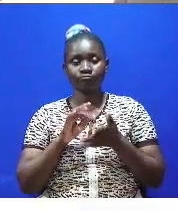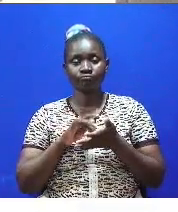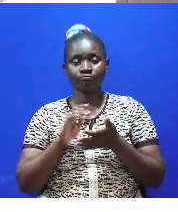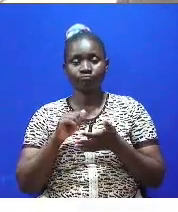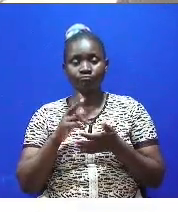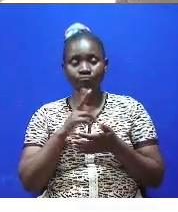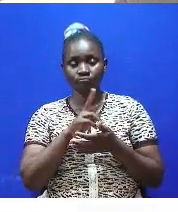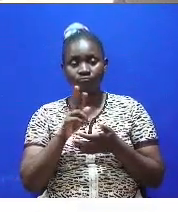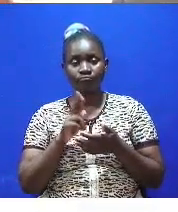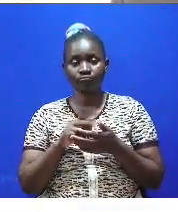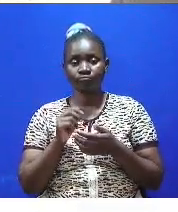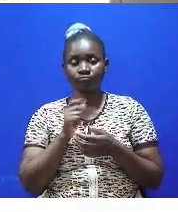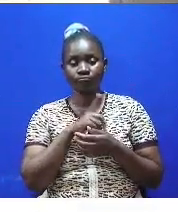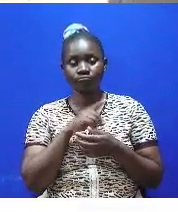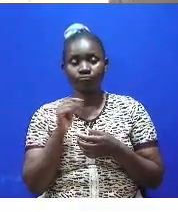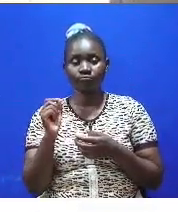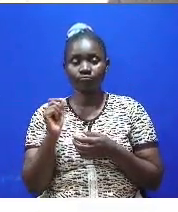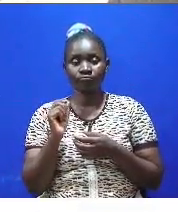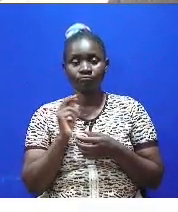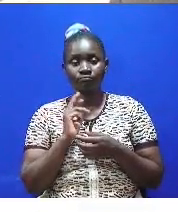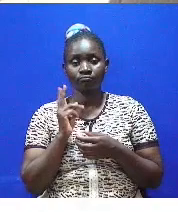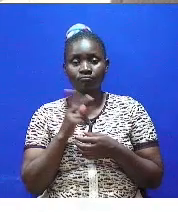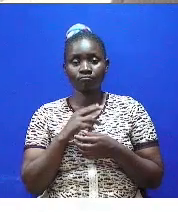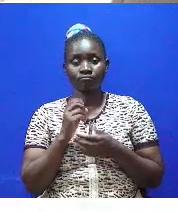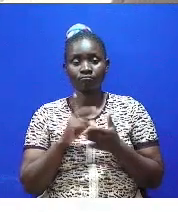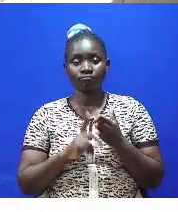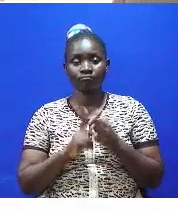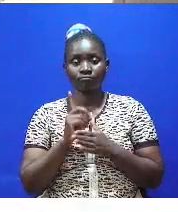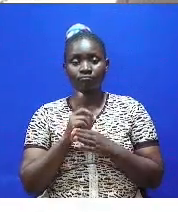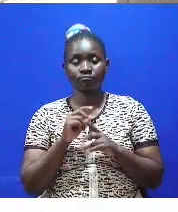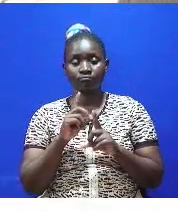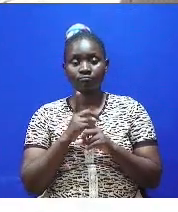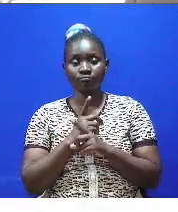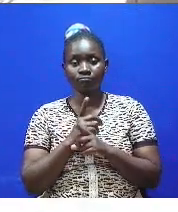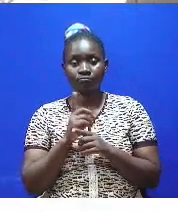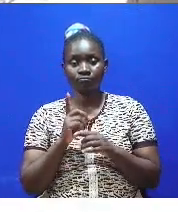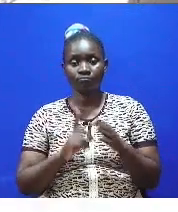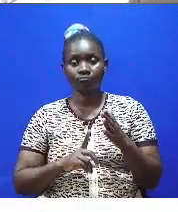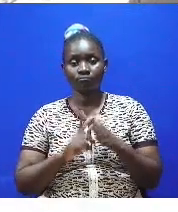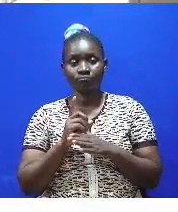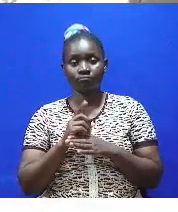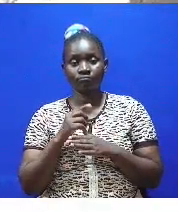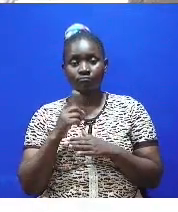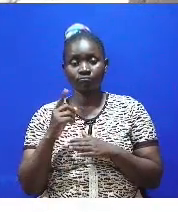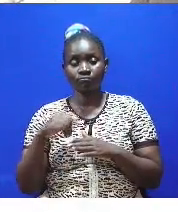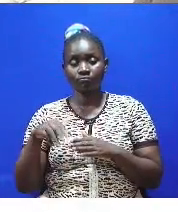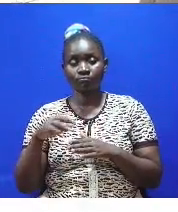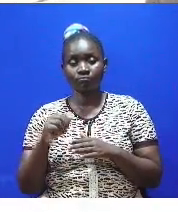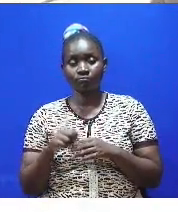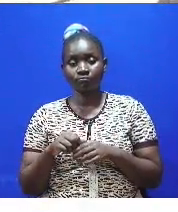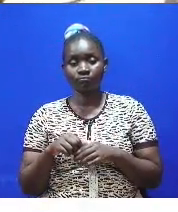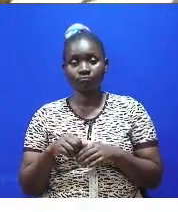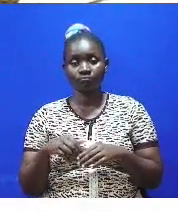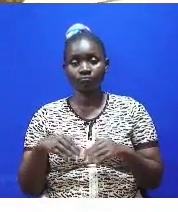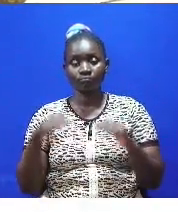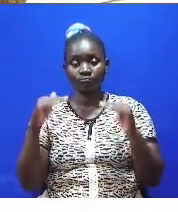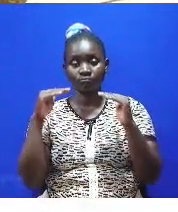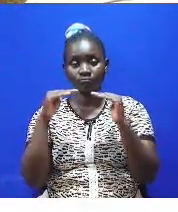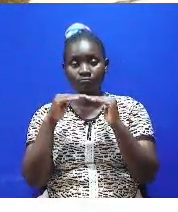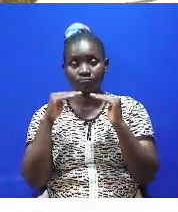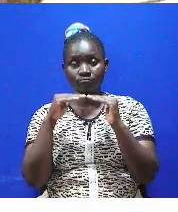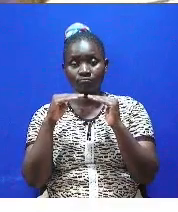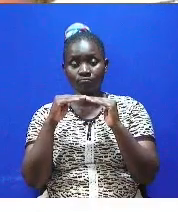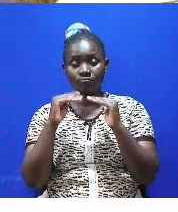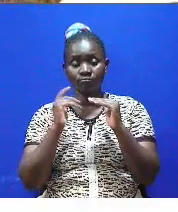balikiriri, bagenda. Ndundu anje tama agendero. Akini, ama agendera akoba saitiemu, usama agendera akoba ikuwa. Ekina kituo